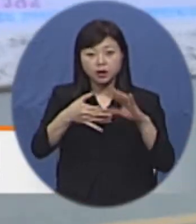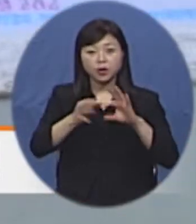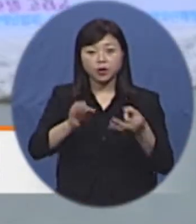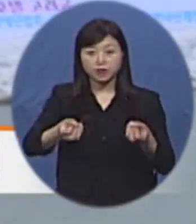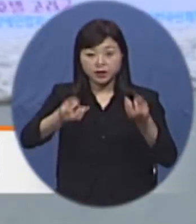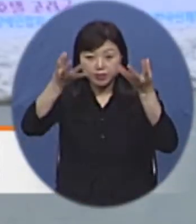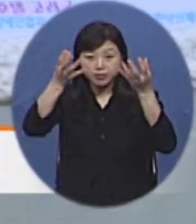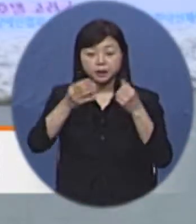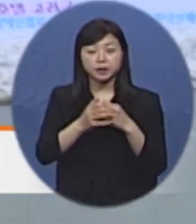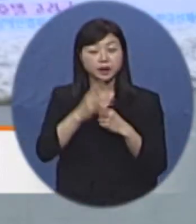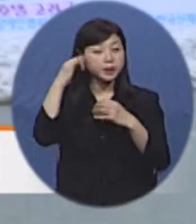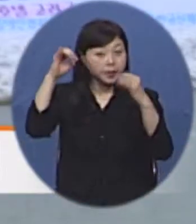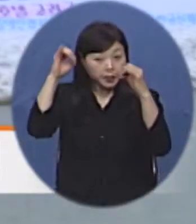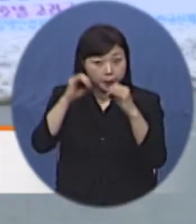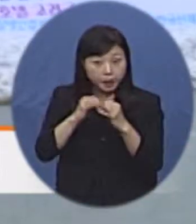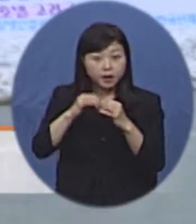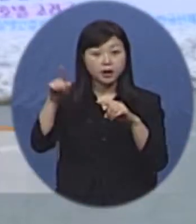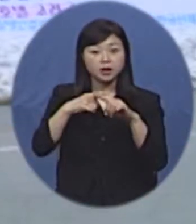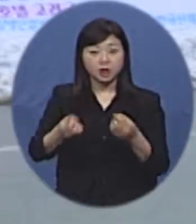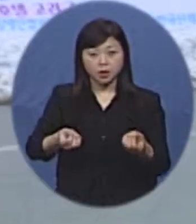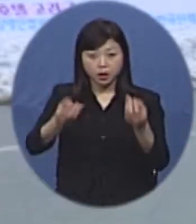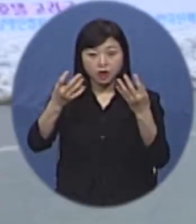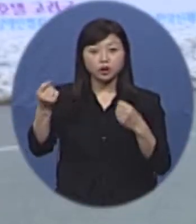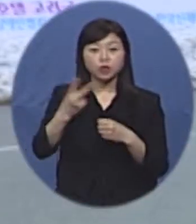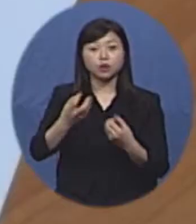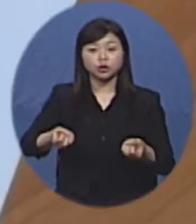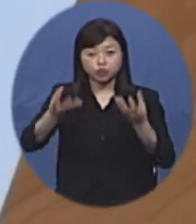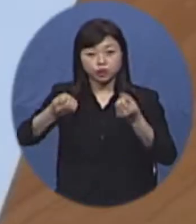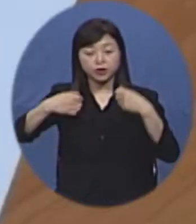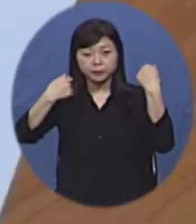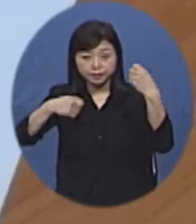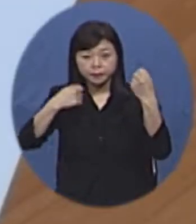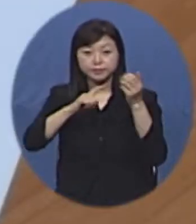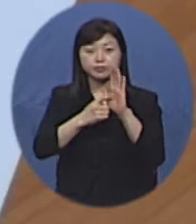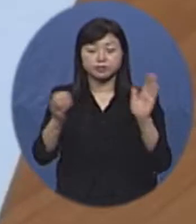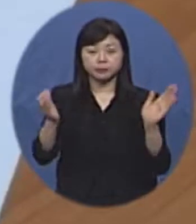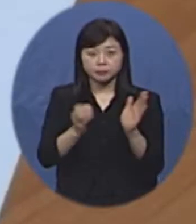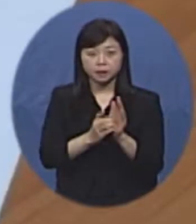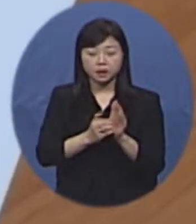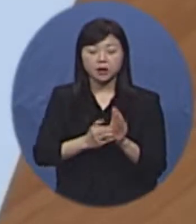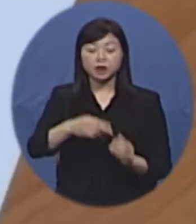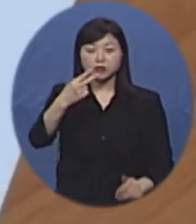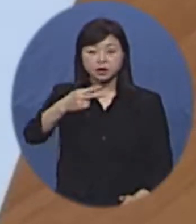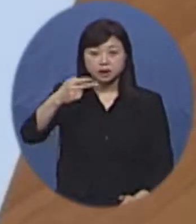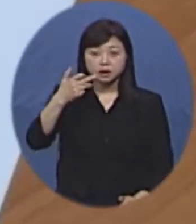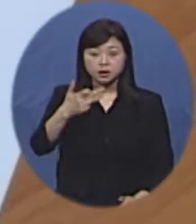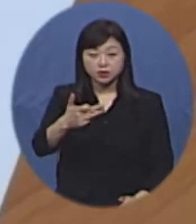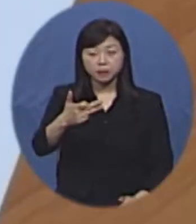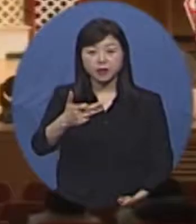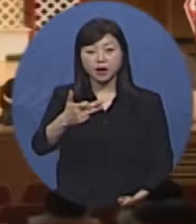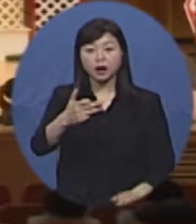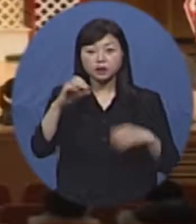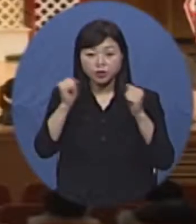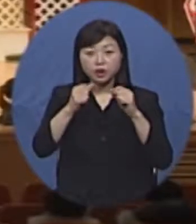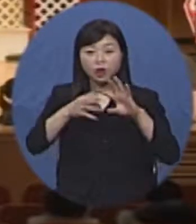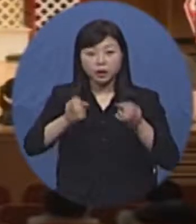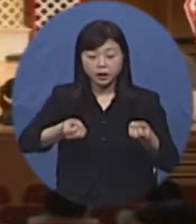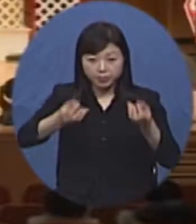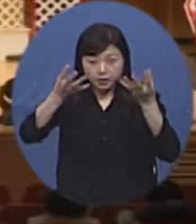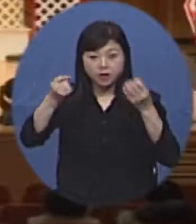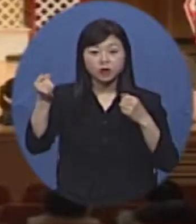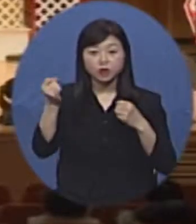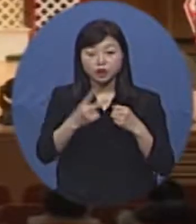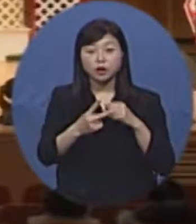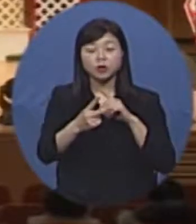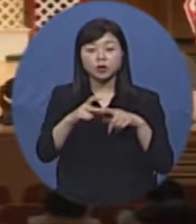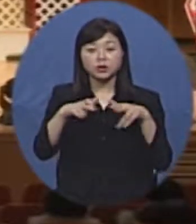위한 결의대회와 축하 콘서트가 진행됐습니다. 2018 평창 동계올림픽 및 패럴림픽 대회 조직위원회와